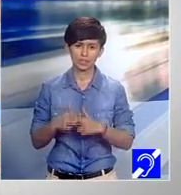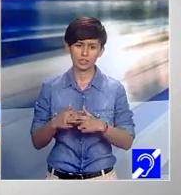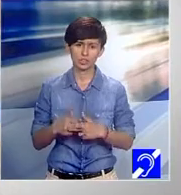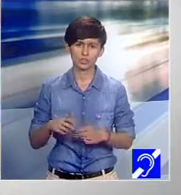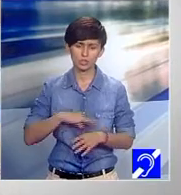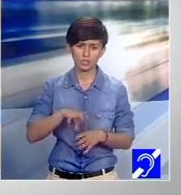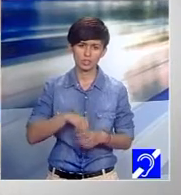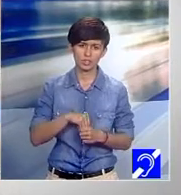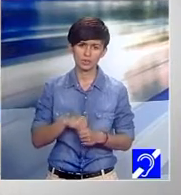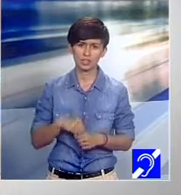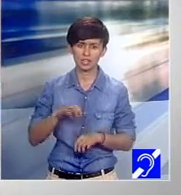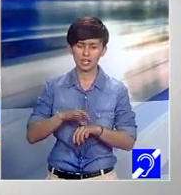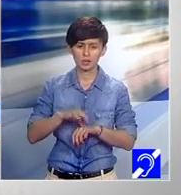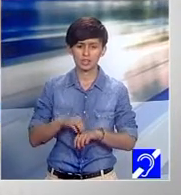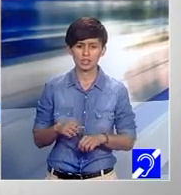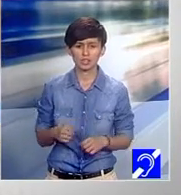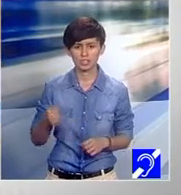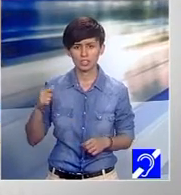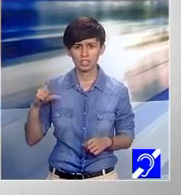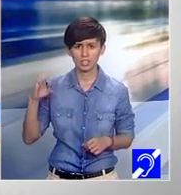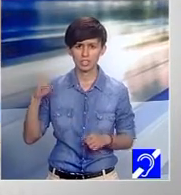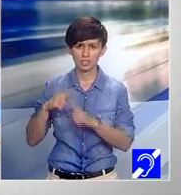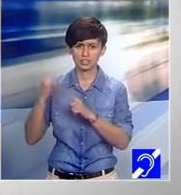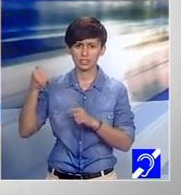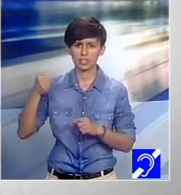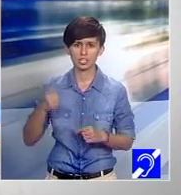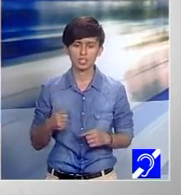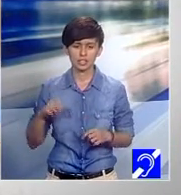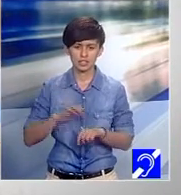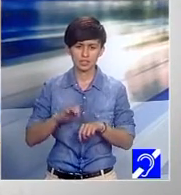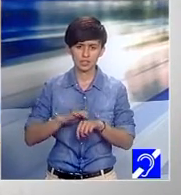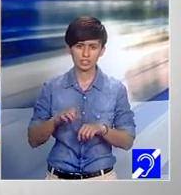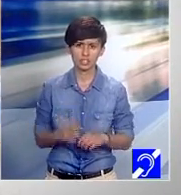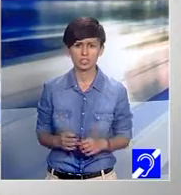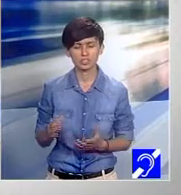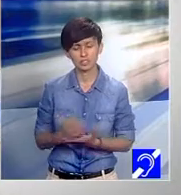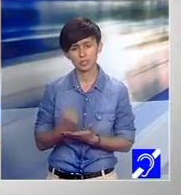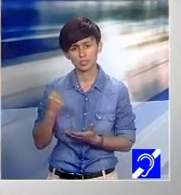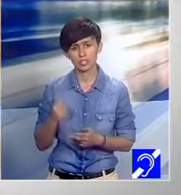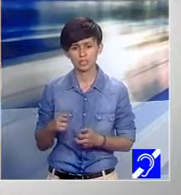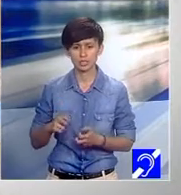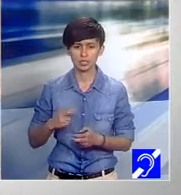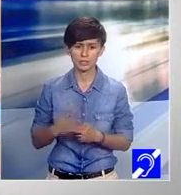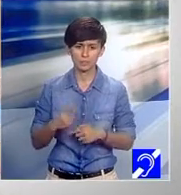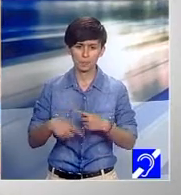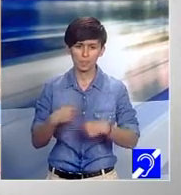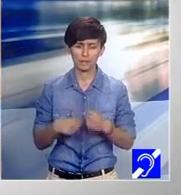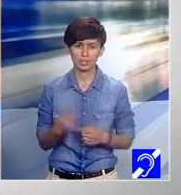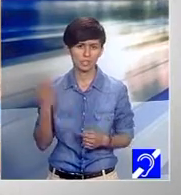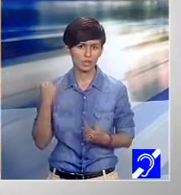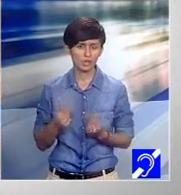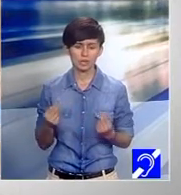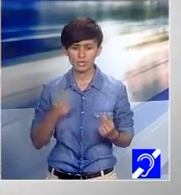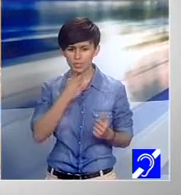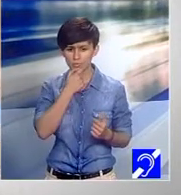Alexia încearcă să stăpânească boala. Acum câțiva ani viața ei s-a schimbat radical, acum mai mulți ani odată cu